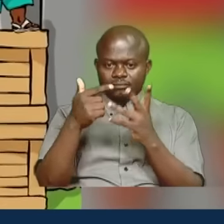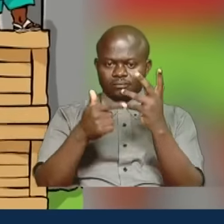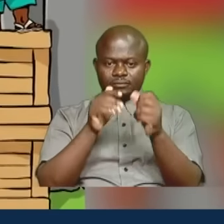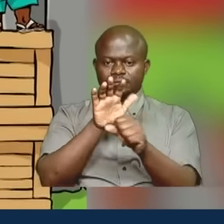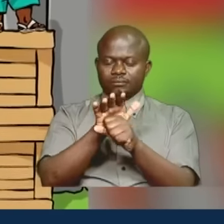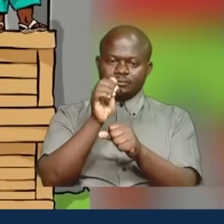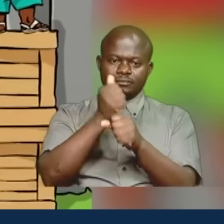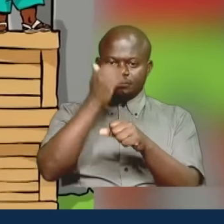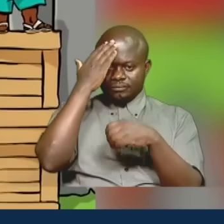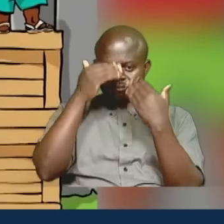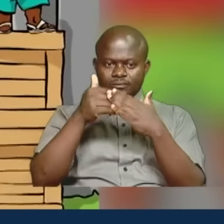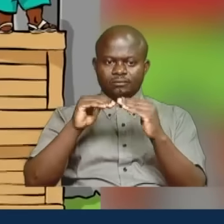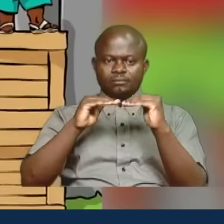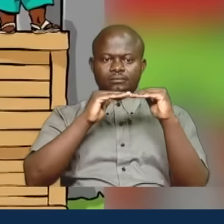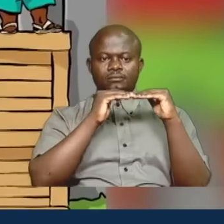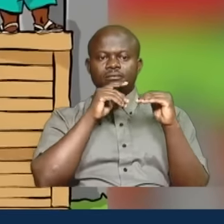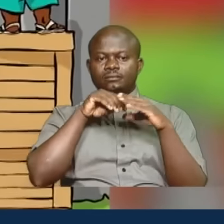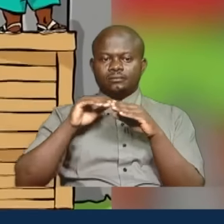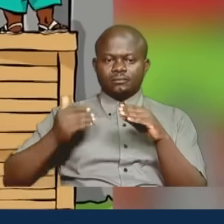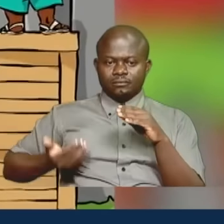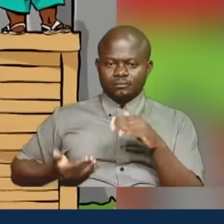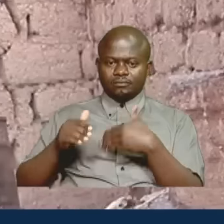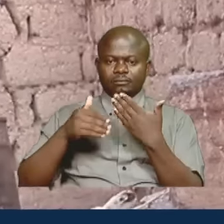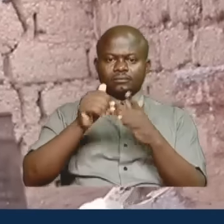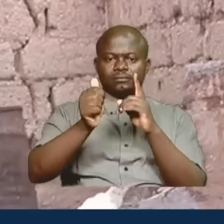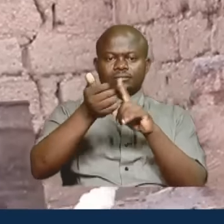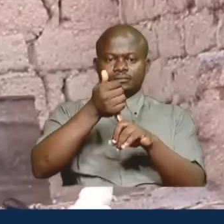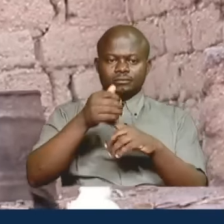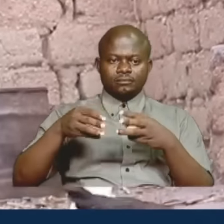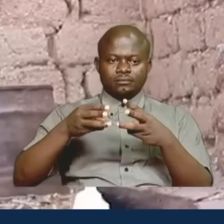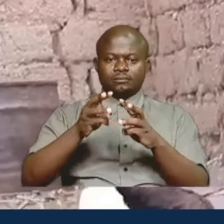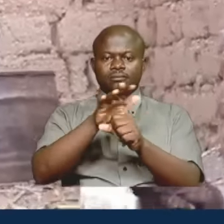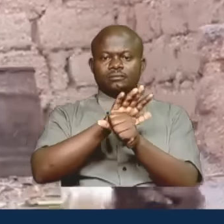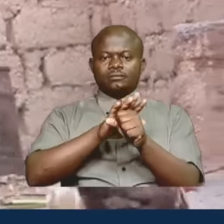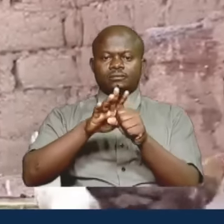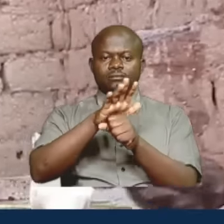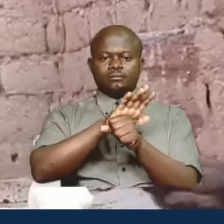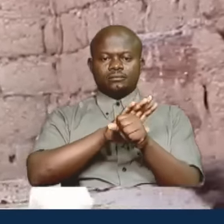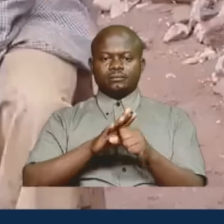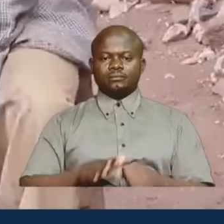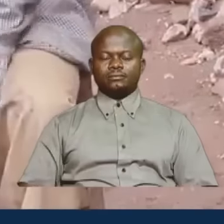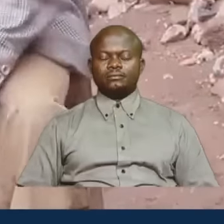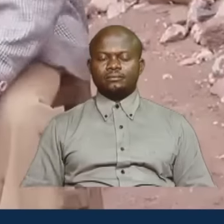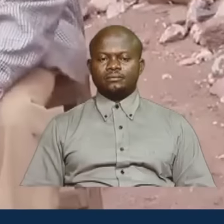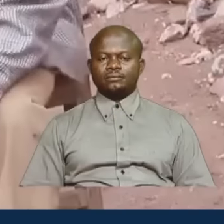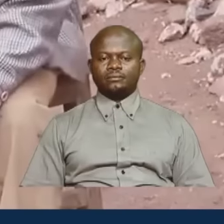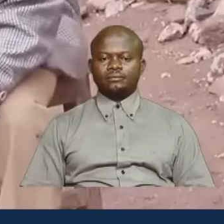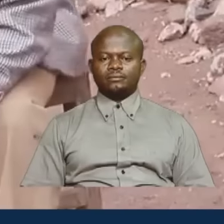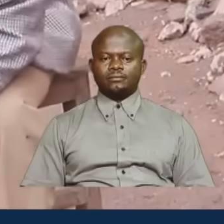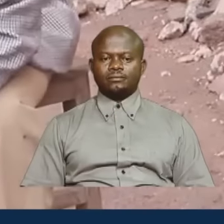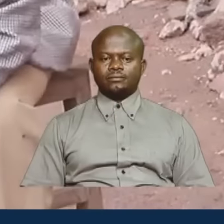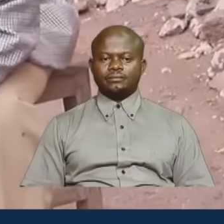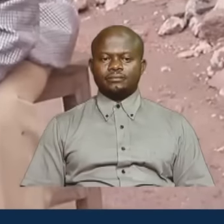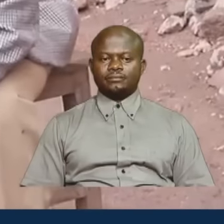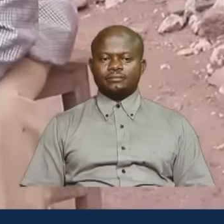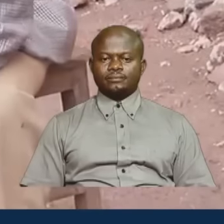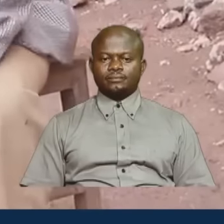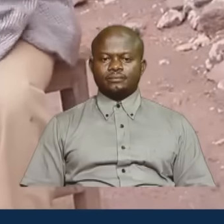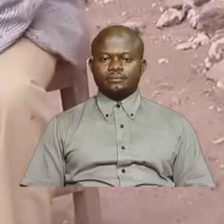ngo uburinganire n'ubwuzuzanye hagati y'abagabo n'abagore bigerweho mu buryo busesuye. Dosi Jeanne Gisele, Televiziyo